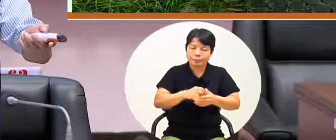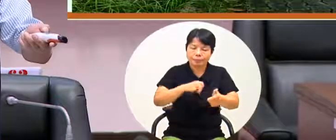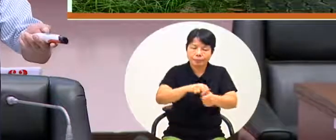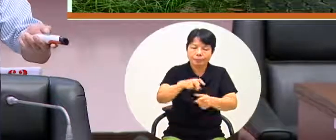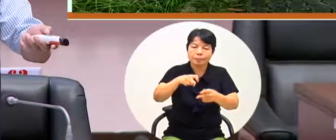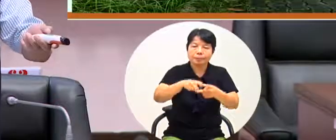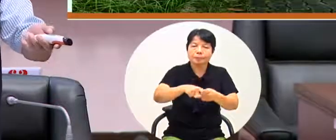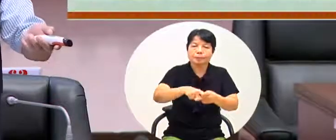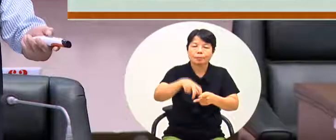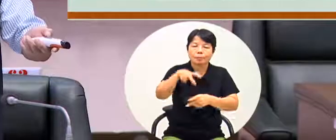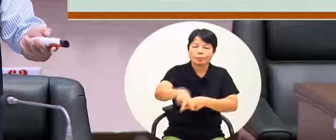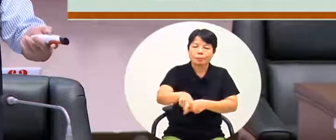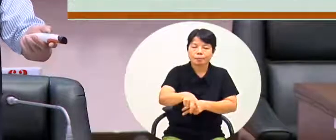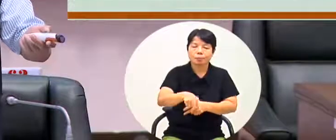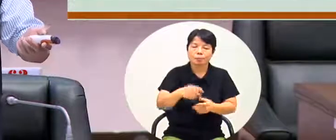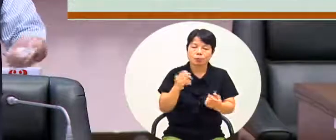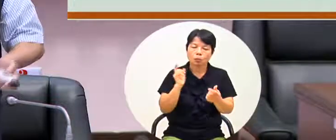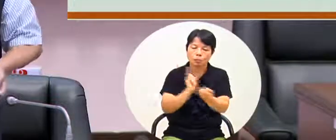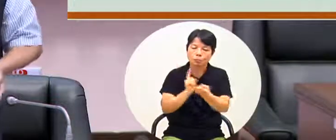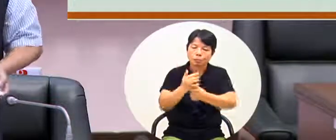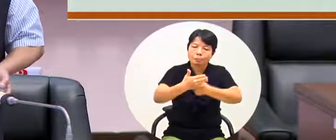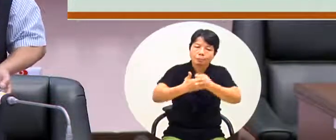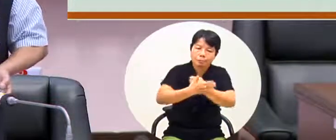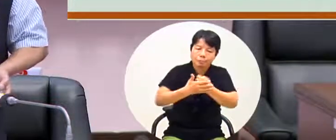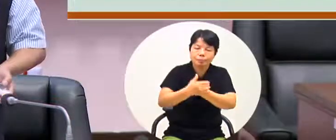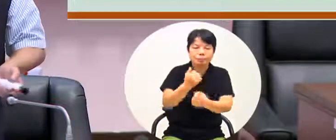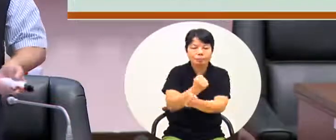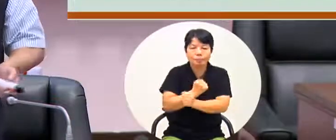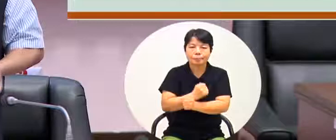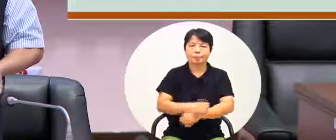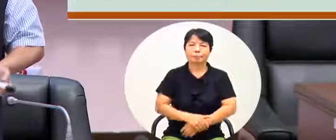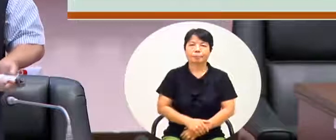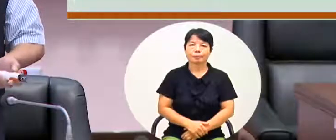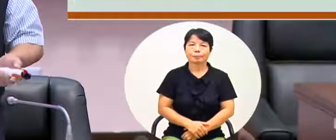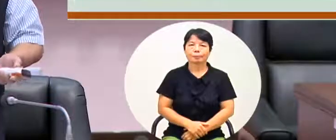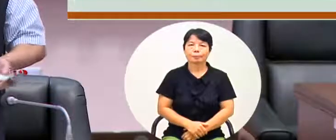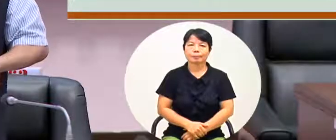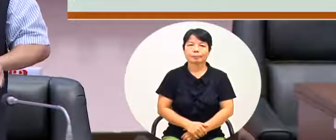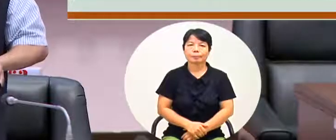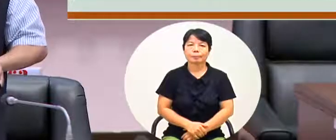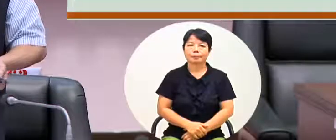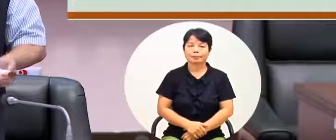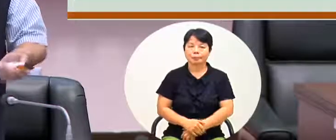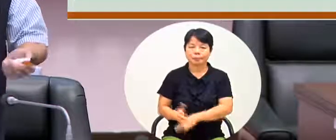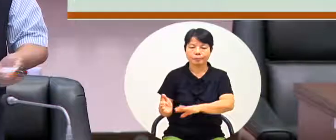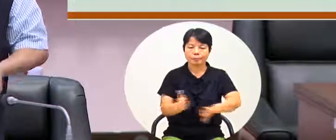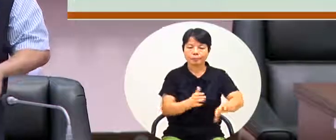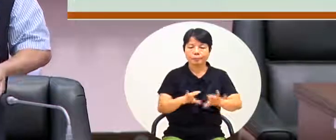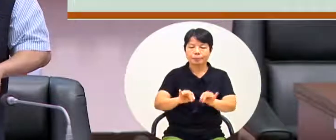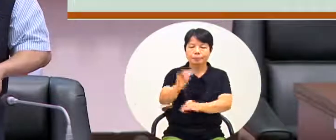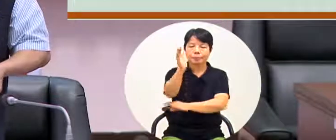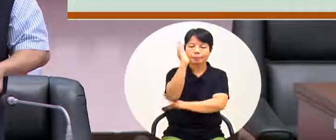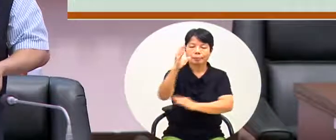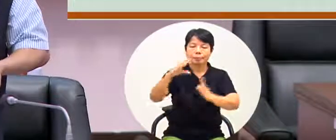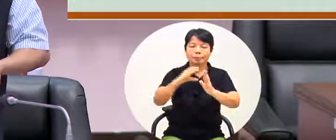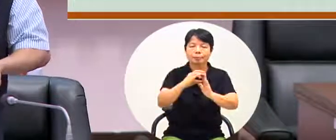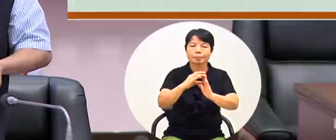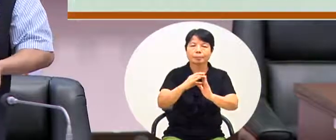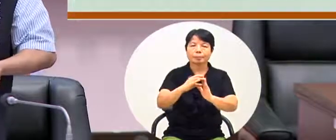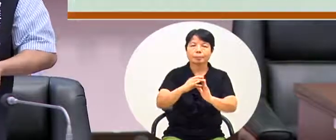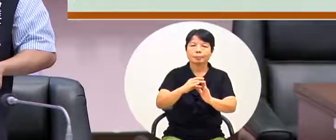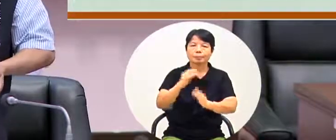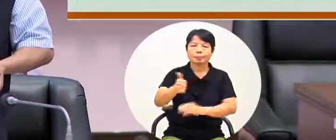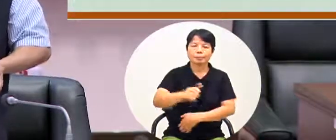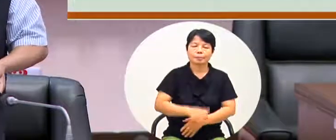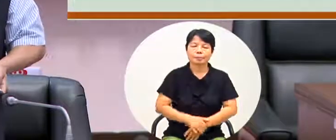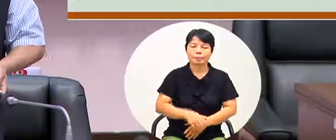注意一下吼。另外就是要来咱地政局来做探讨吼，就是讲第81期市地中卫区吼，就是咱